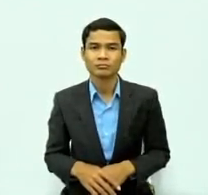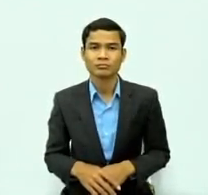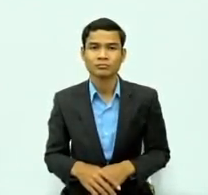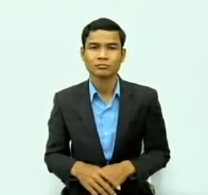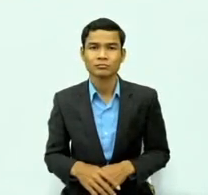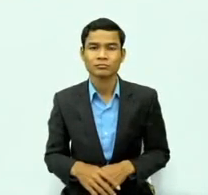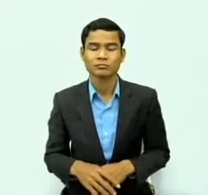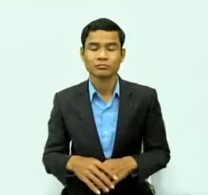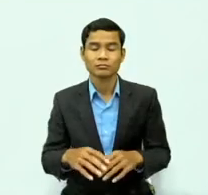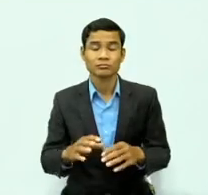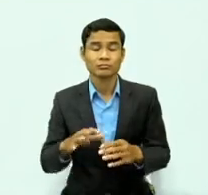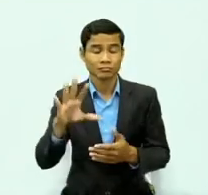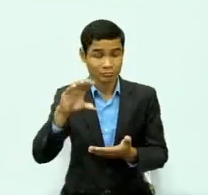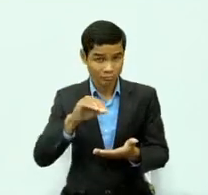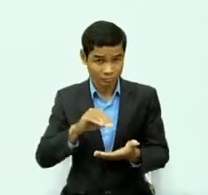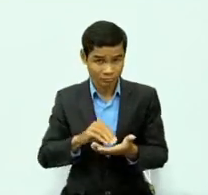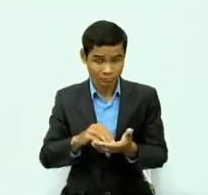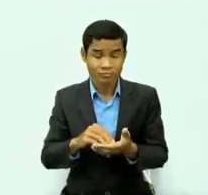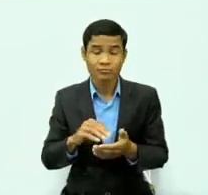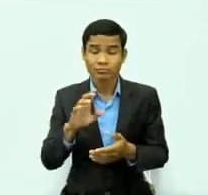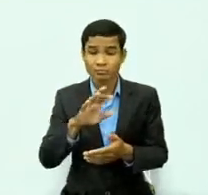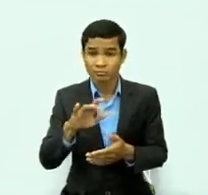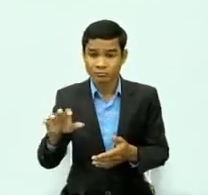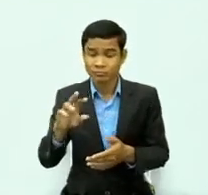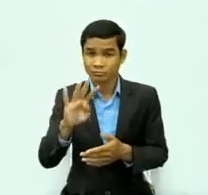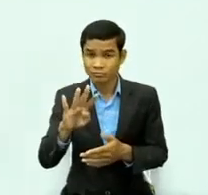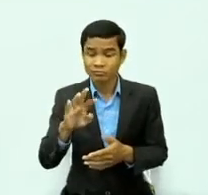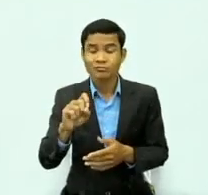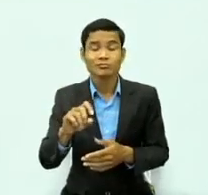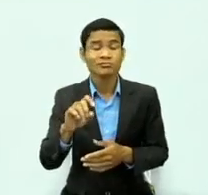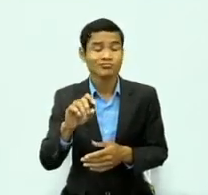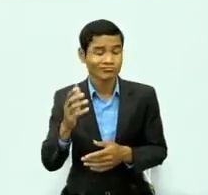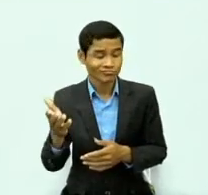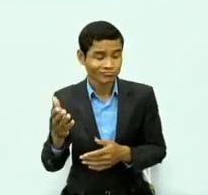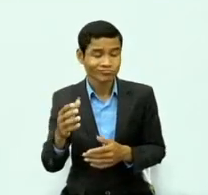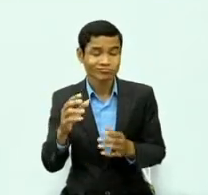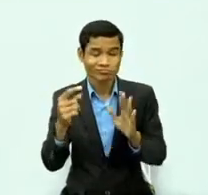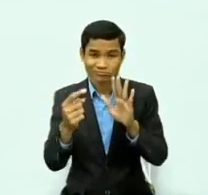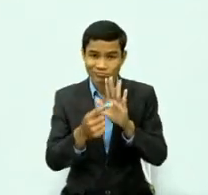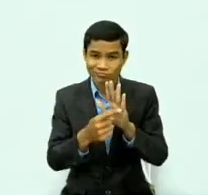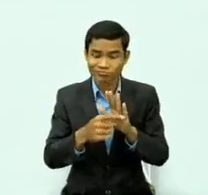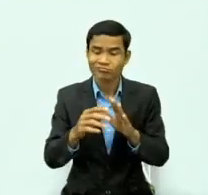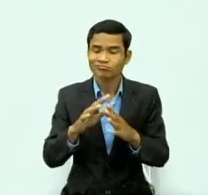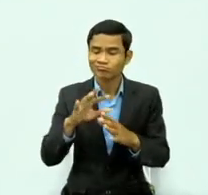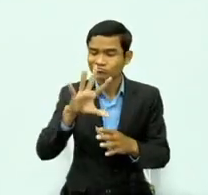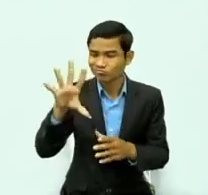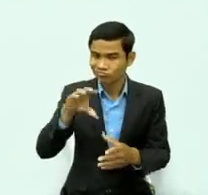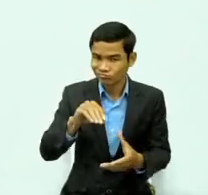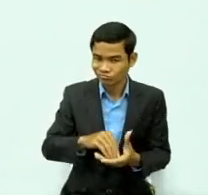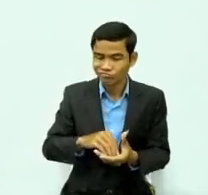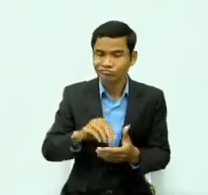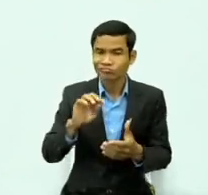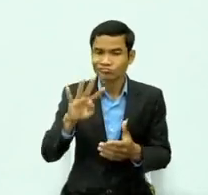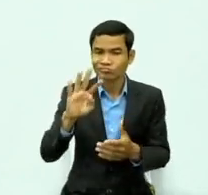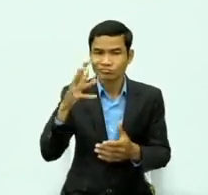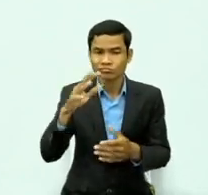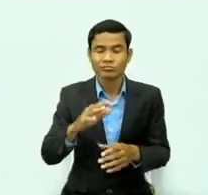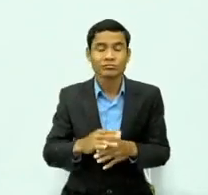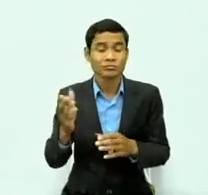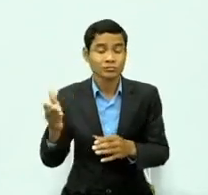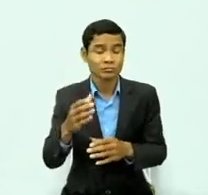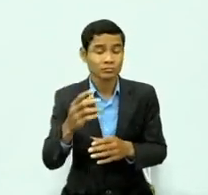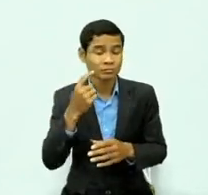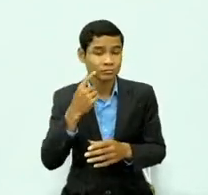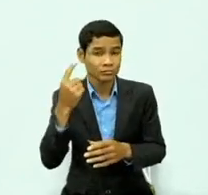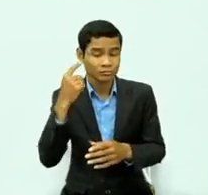ចាកូនចំឡងតែអក្សរ4នេះជាមួយនឹងស្រៈអឺទេណាកូនអត់សរសេរទាំងអស់ទេច្រើនណាគឺយើងបានសរសេរកាលពី